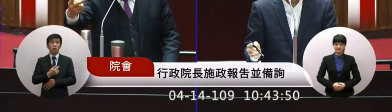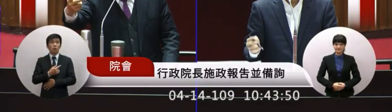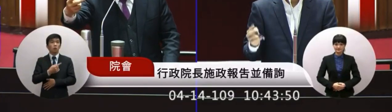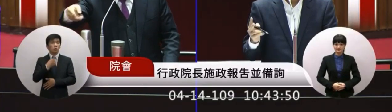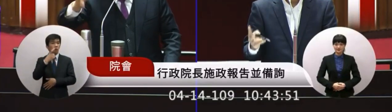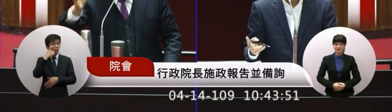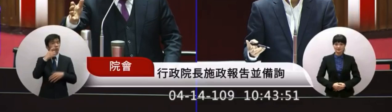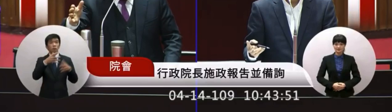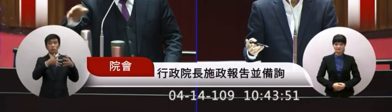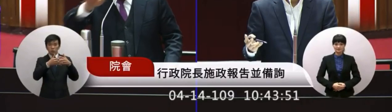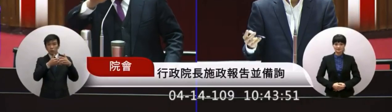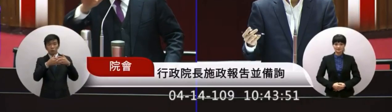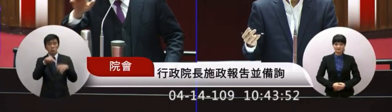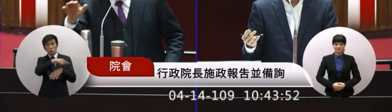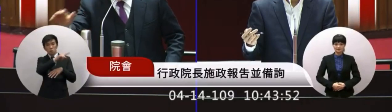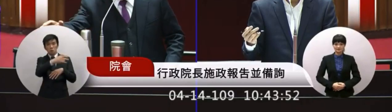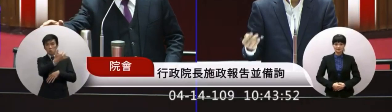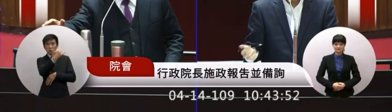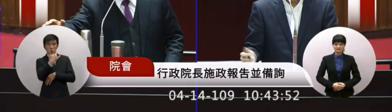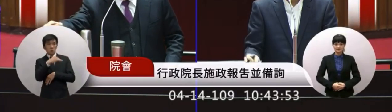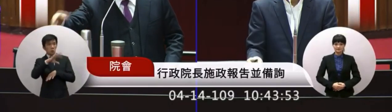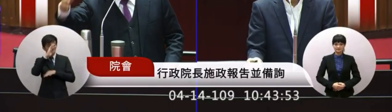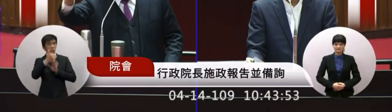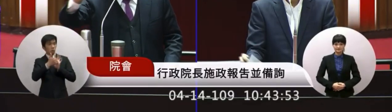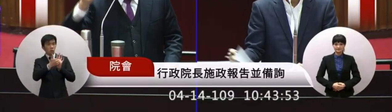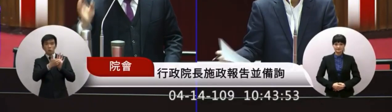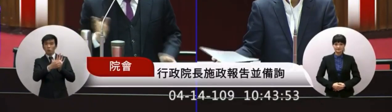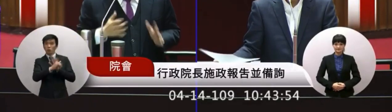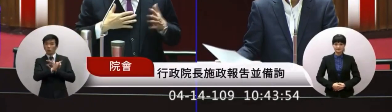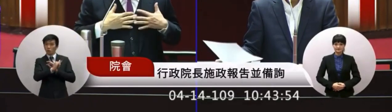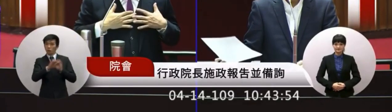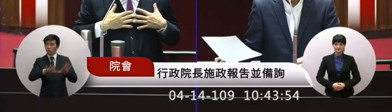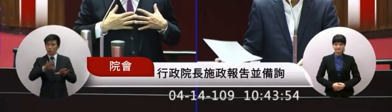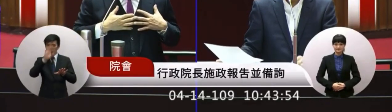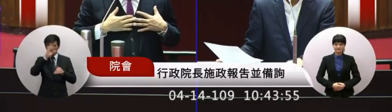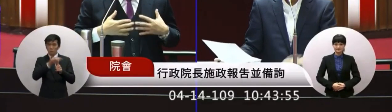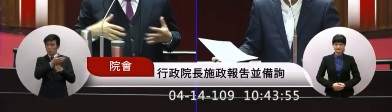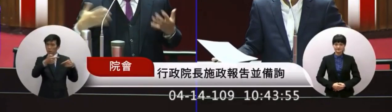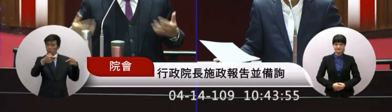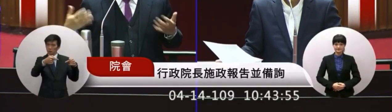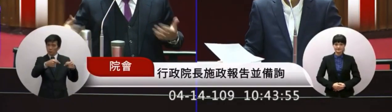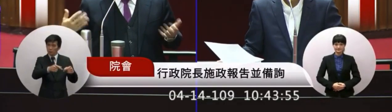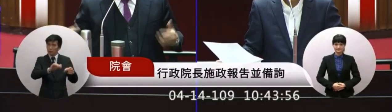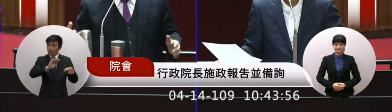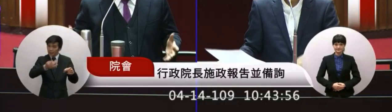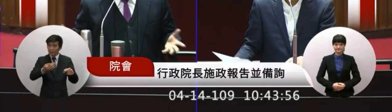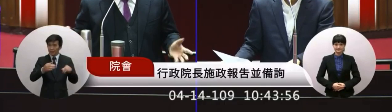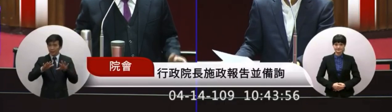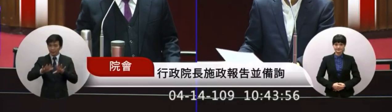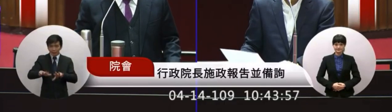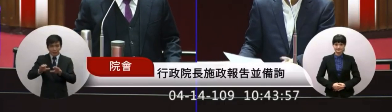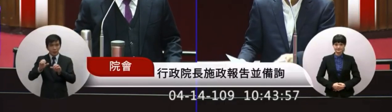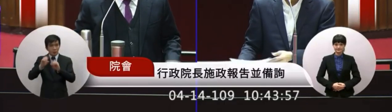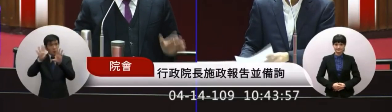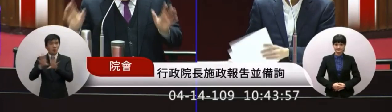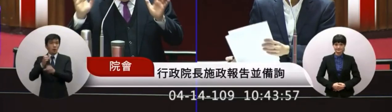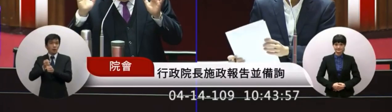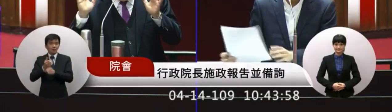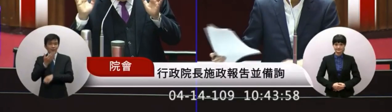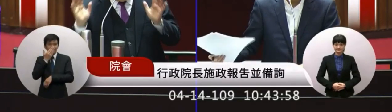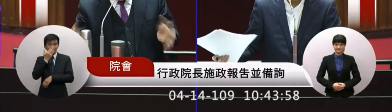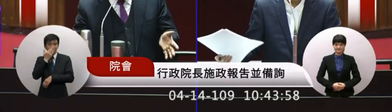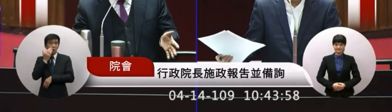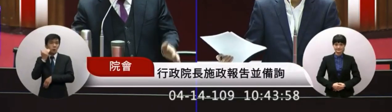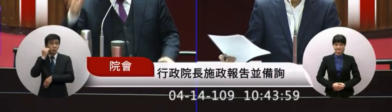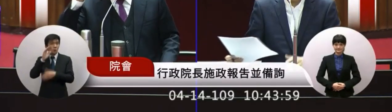这个第二波，我们看起来现在已经趋缓了啊。但是我们不敢讲了，万一怎样？所以